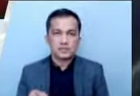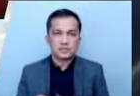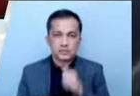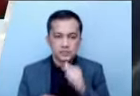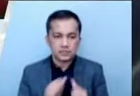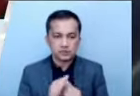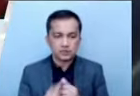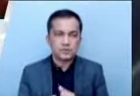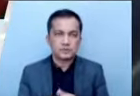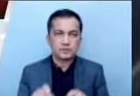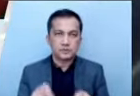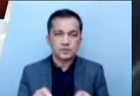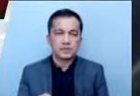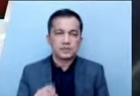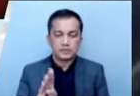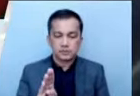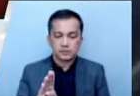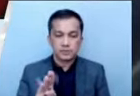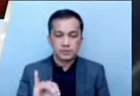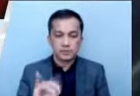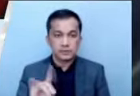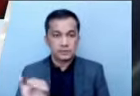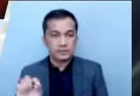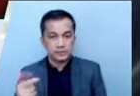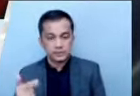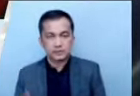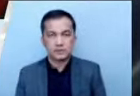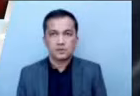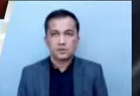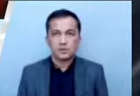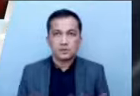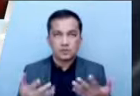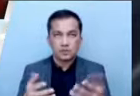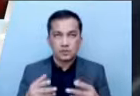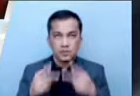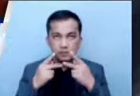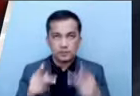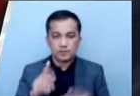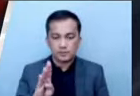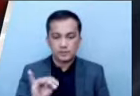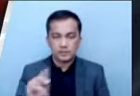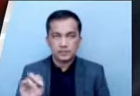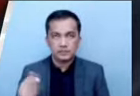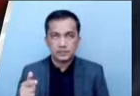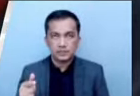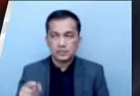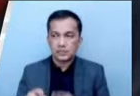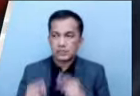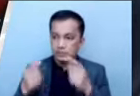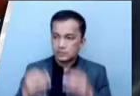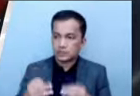bidding process. Kung walang public bidding, ang disposition po ng stock na to ay